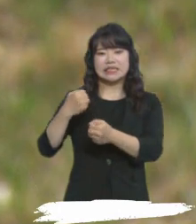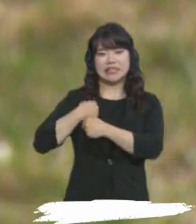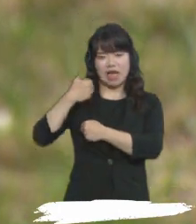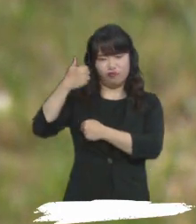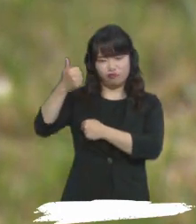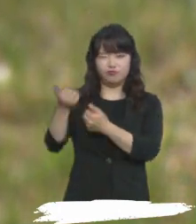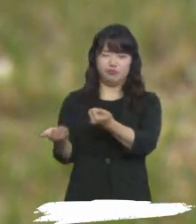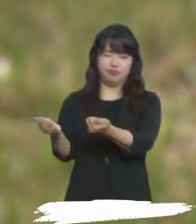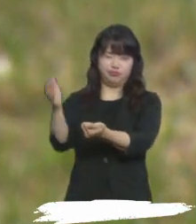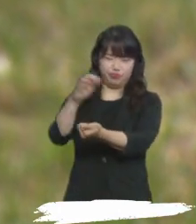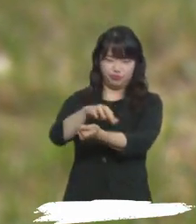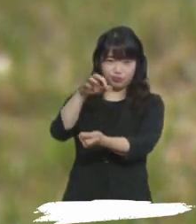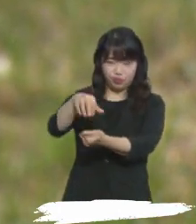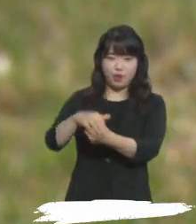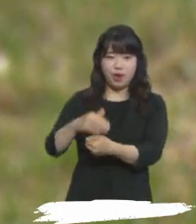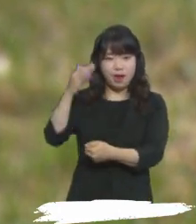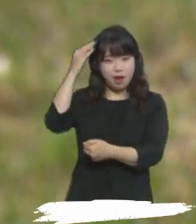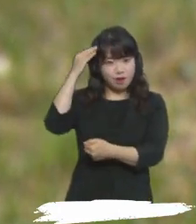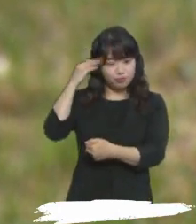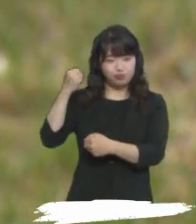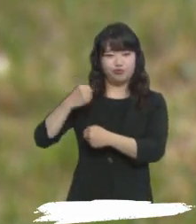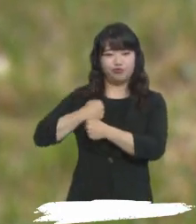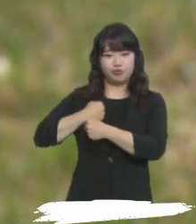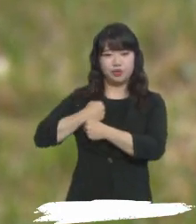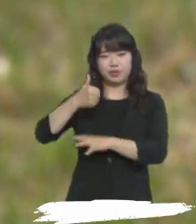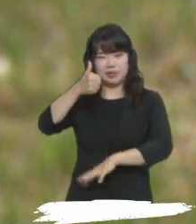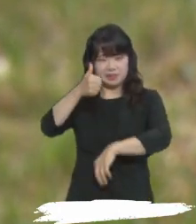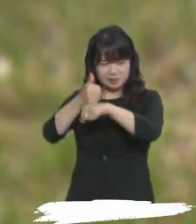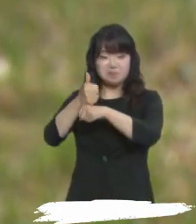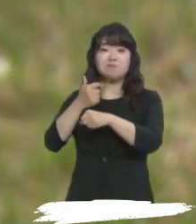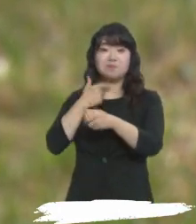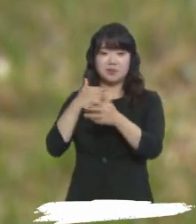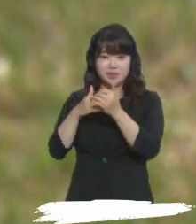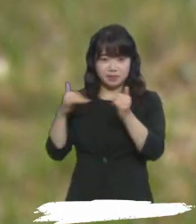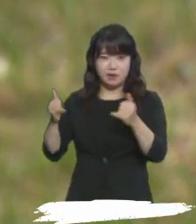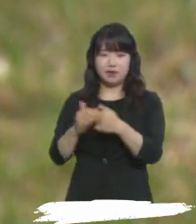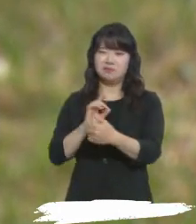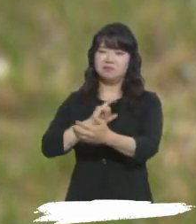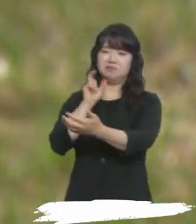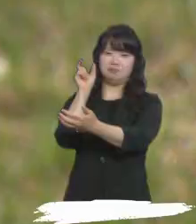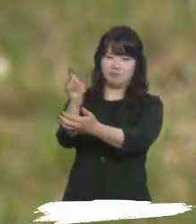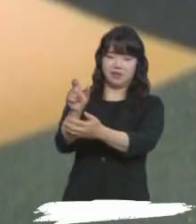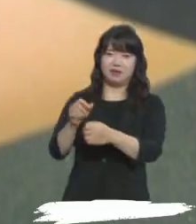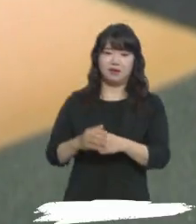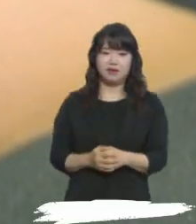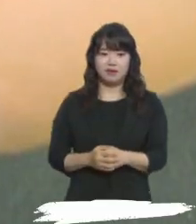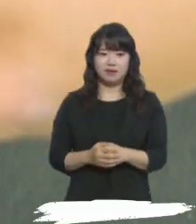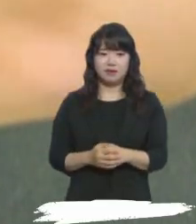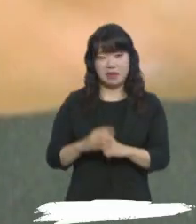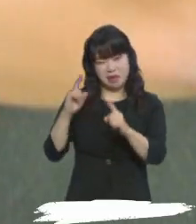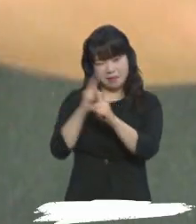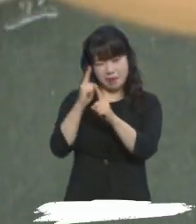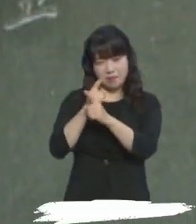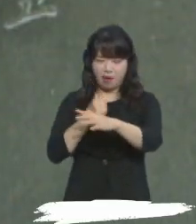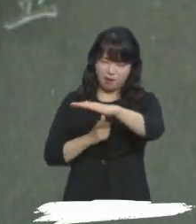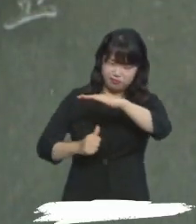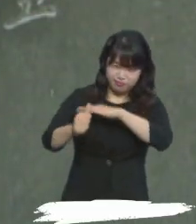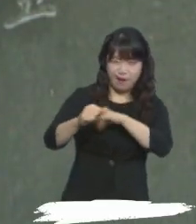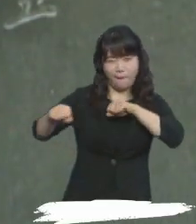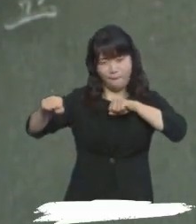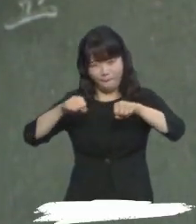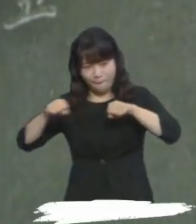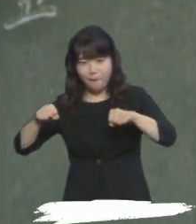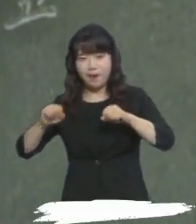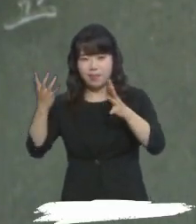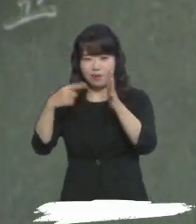안장된 대한민국 초대 육군참모총장 이웅준의 묘비에 적힌 글귀입니다. 개화의 선구자로 호국의